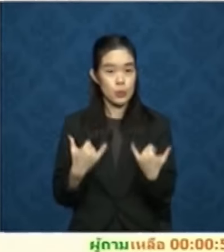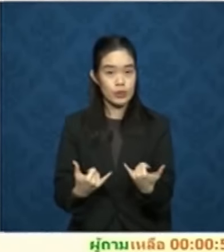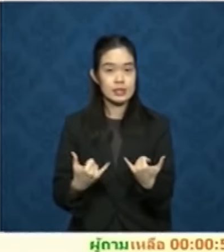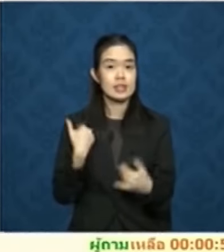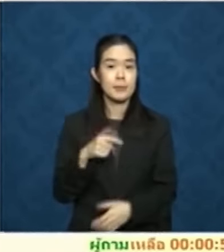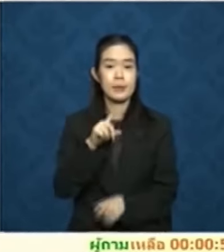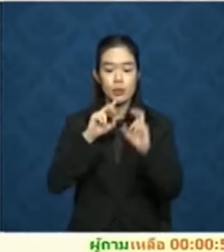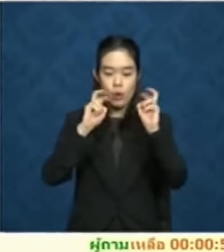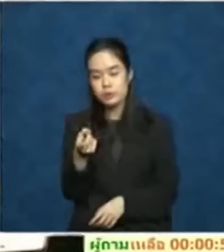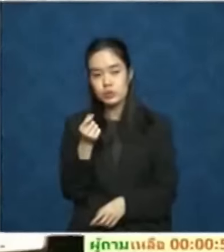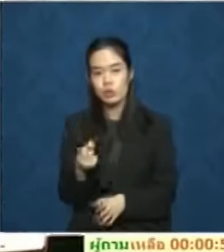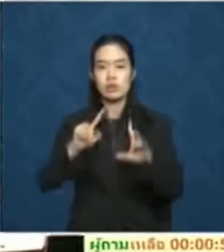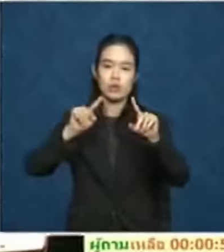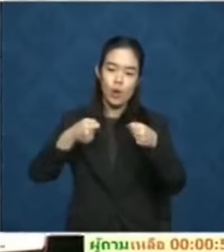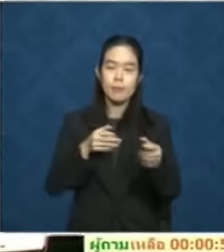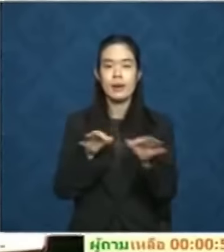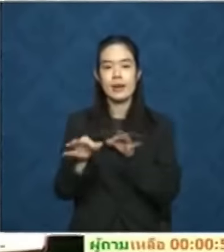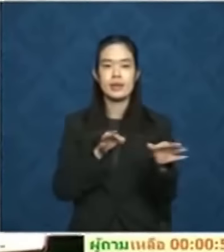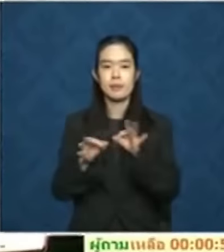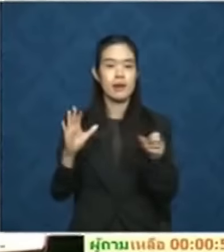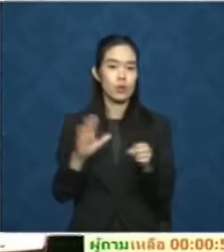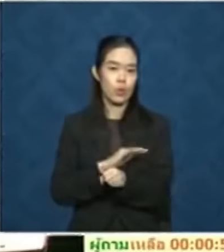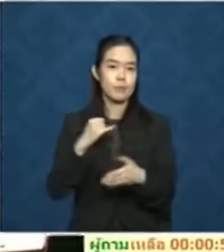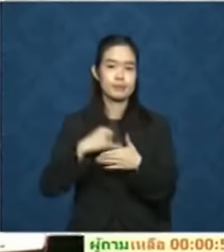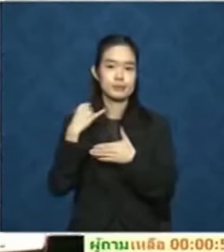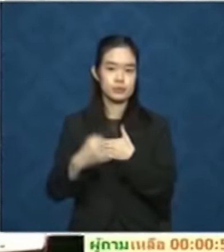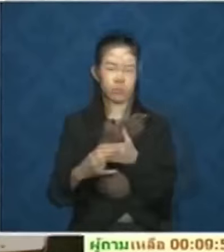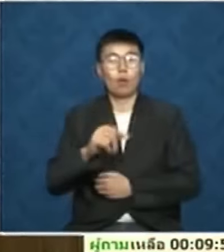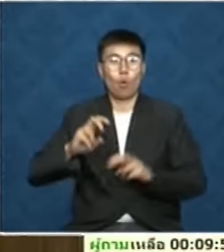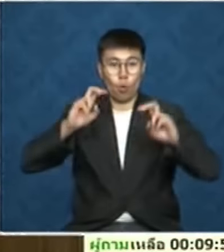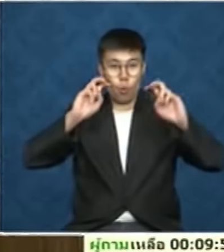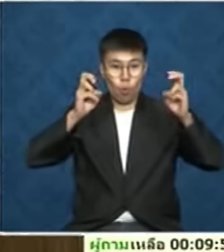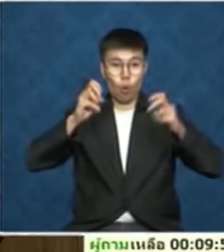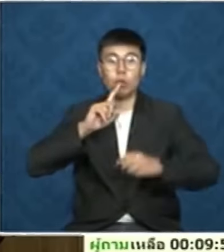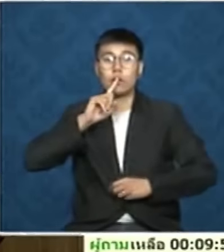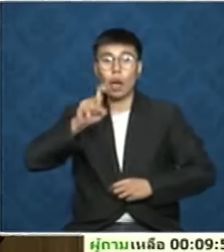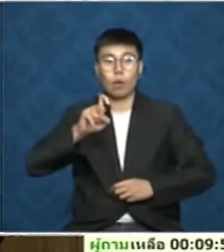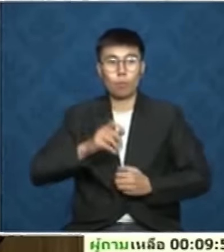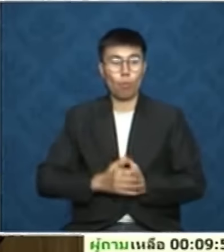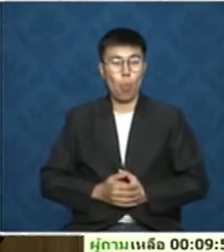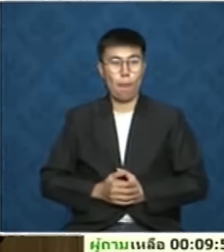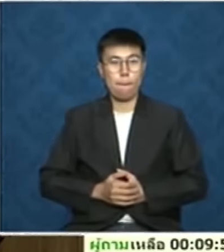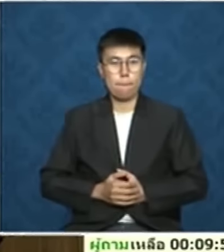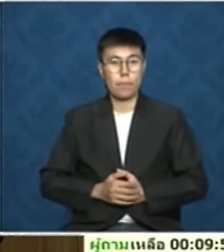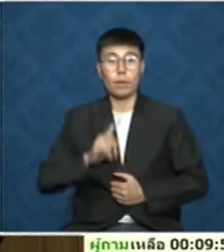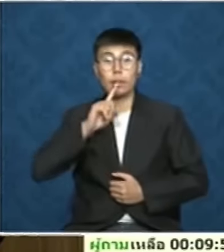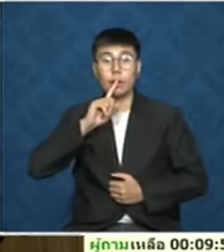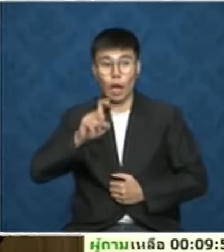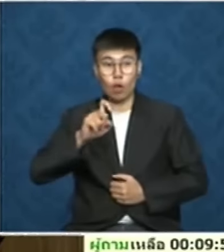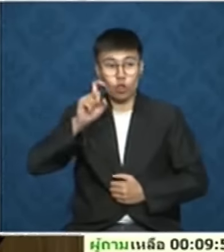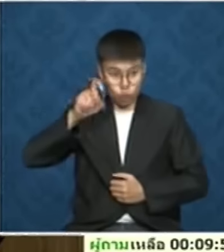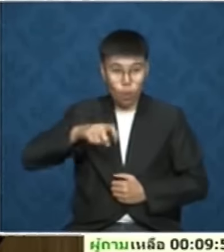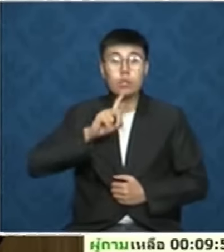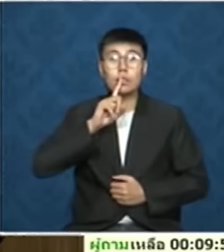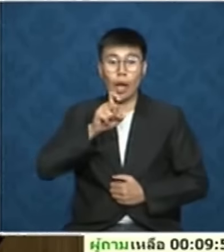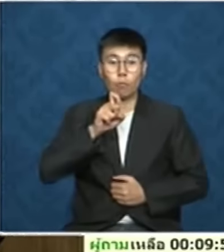ก็มสาอยู่ครับครับอ่าไม่เป็นไรนะครับอันนี้ครับอืโอ้โหได้ยินมั้ยคะเสียงแทรกมาบอก